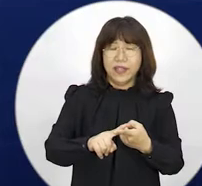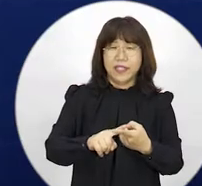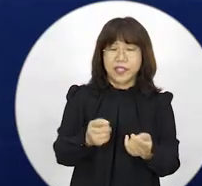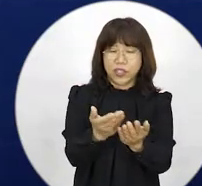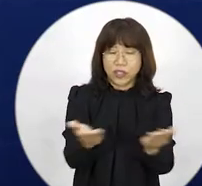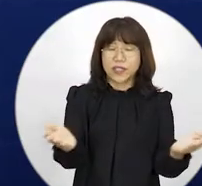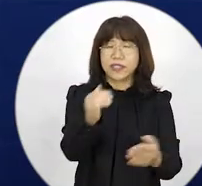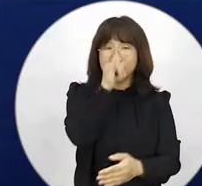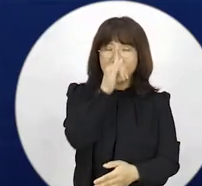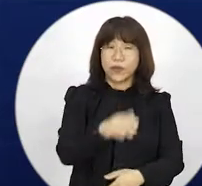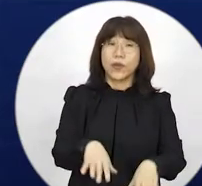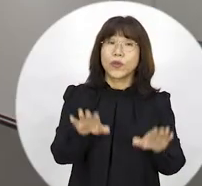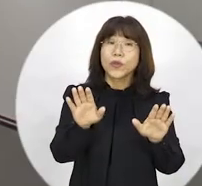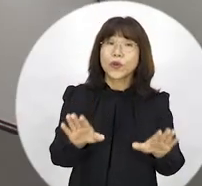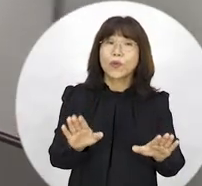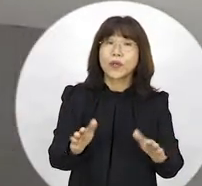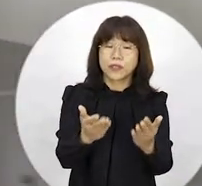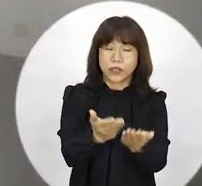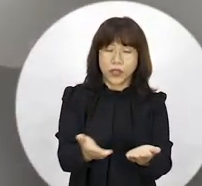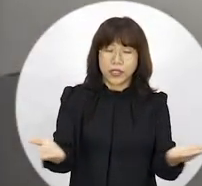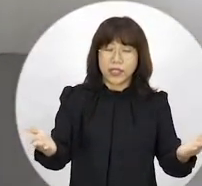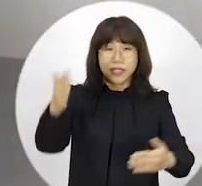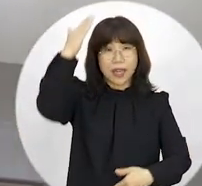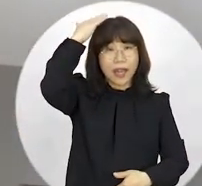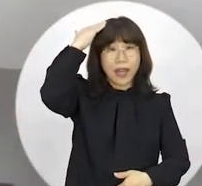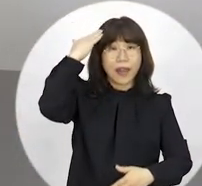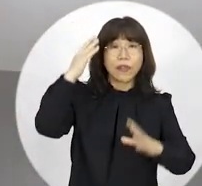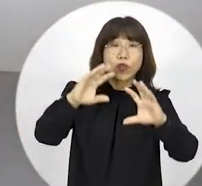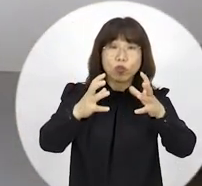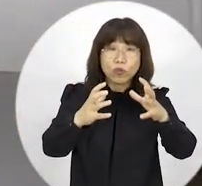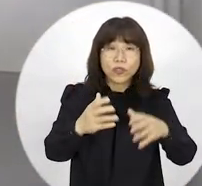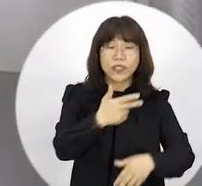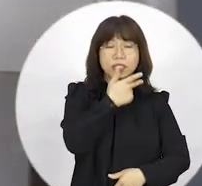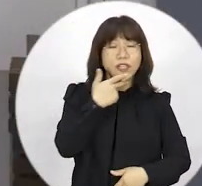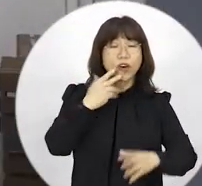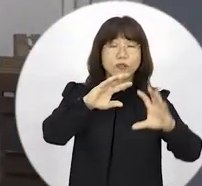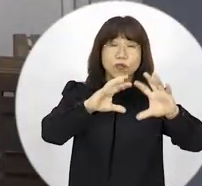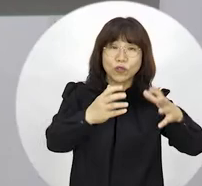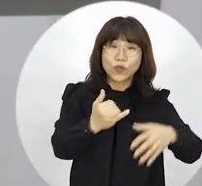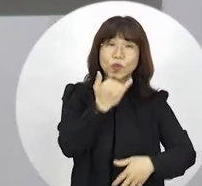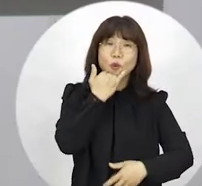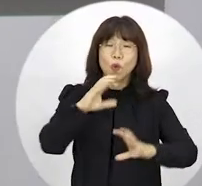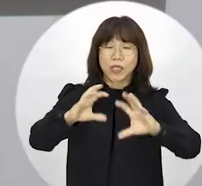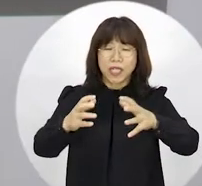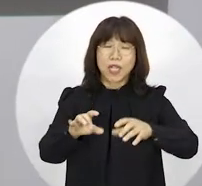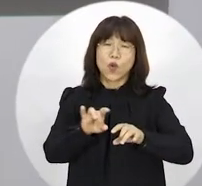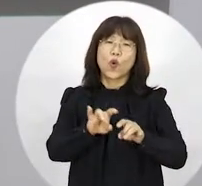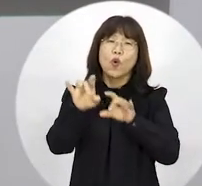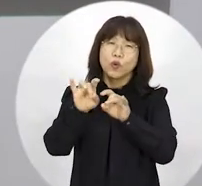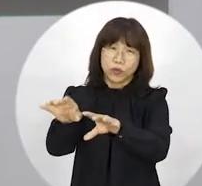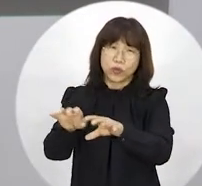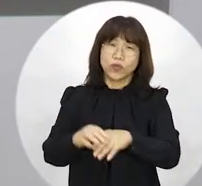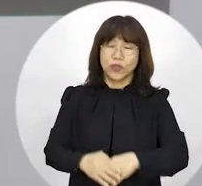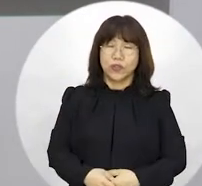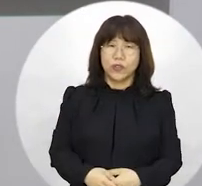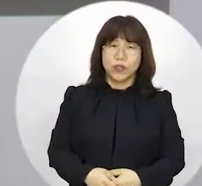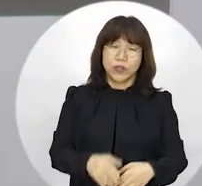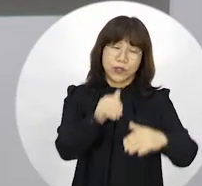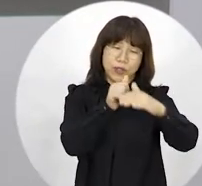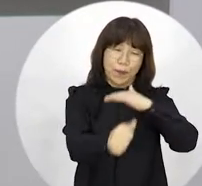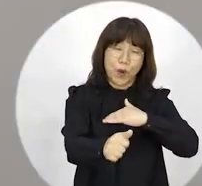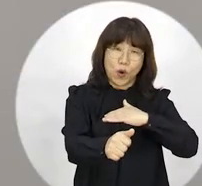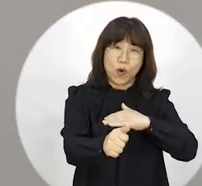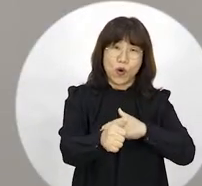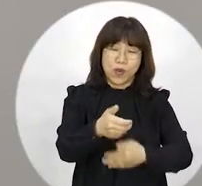개최합니다 이번 특별 전시는 한국 영국 독일 호주 등 세계 여러나라에서 활동해 온